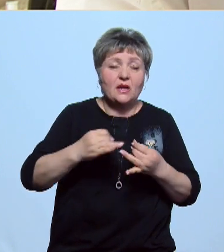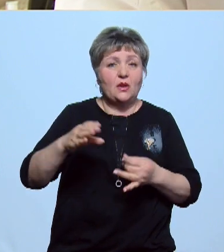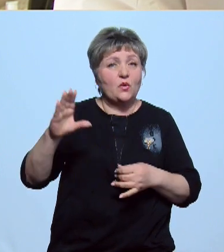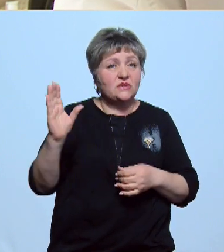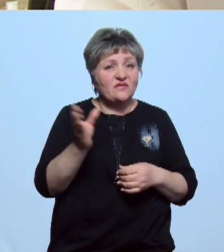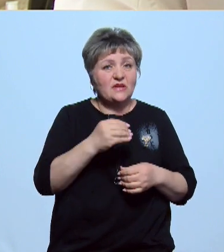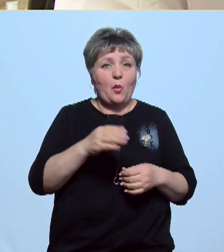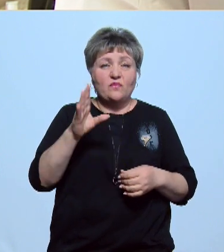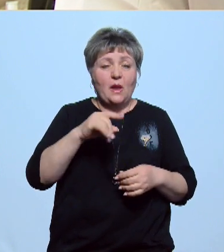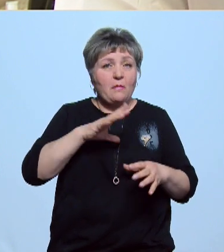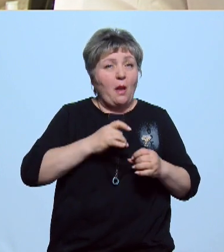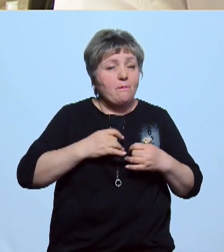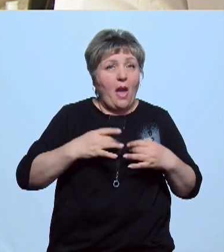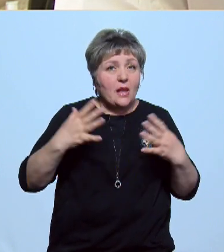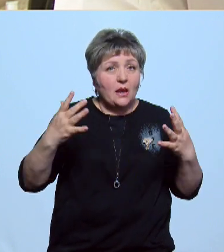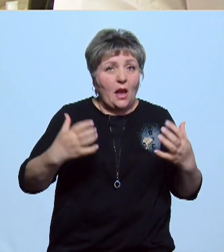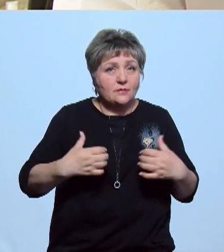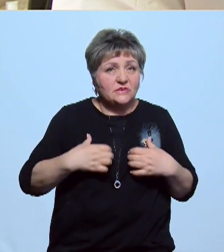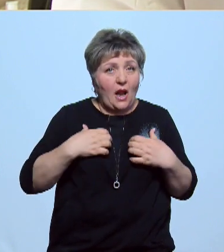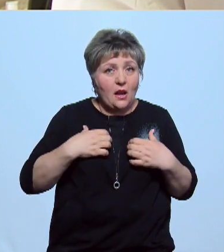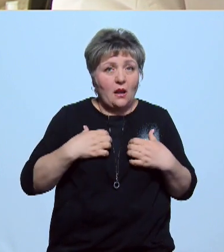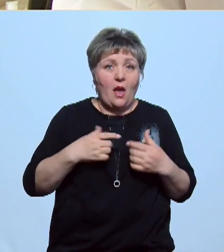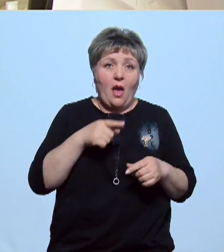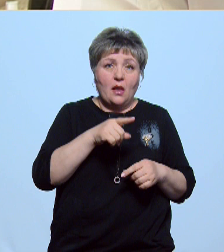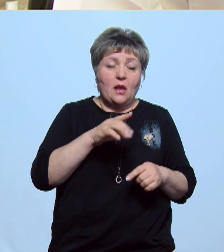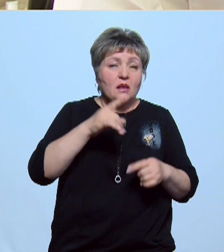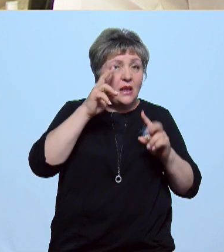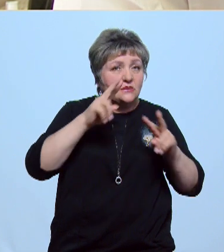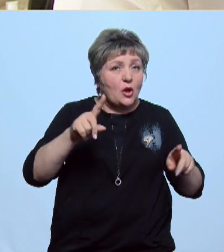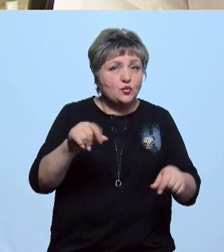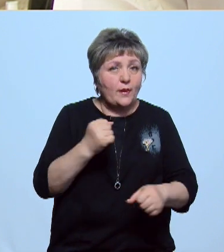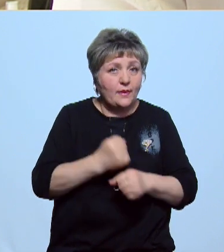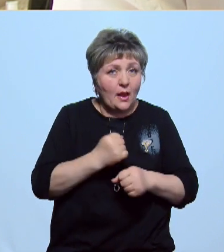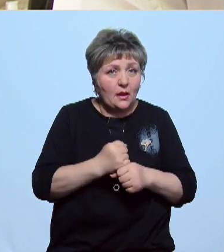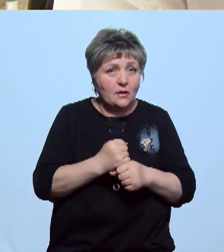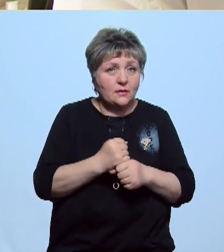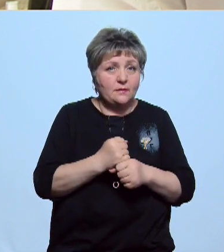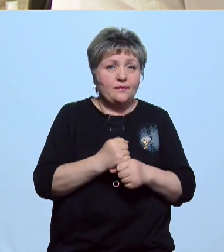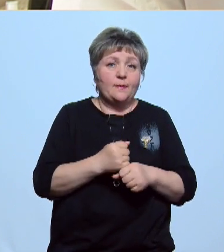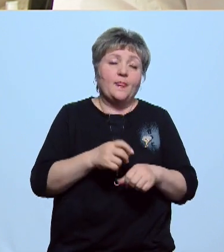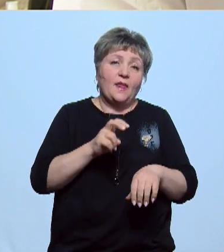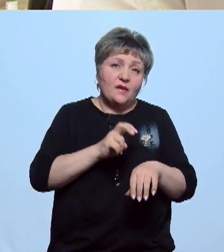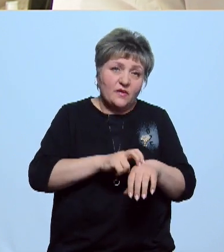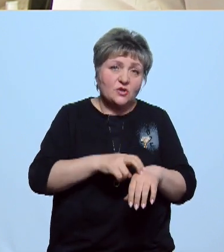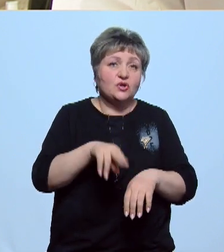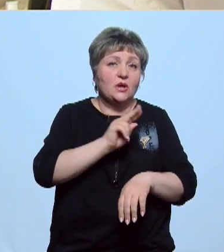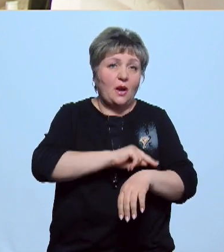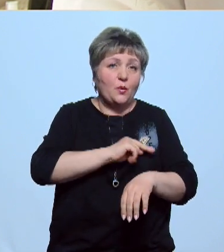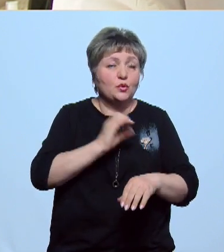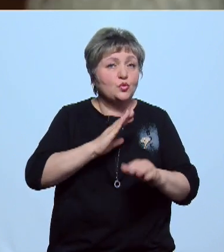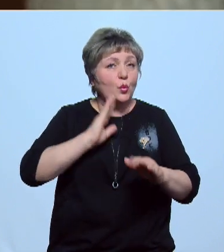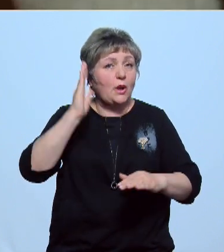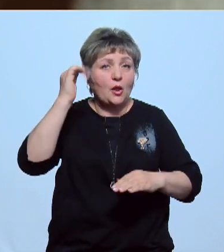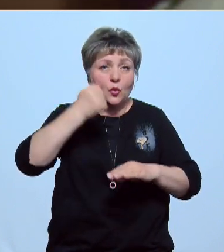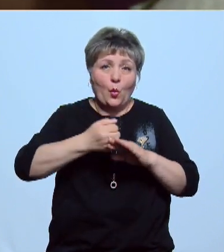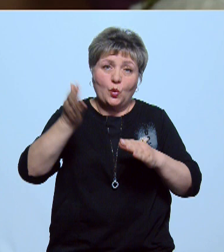пациентов была паника, они многие не знали, что делать. И, конечно, врачи работали с утра и до